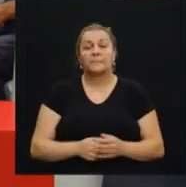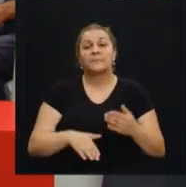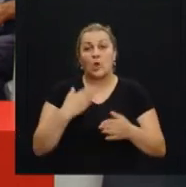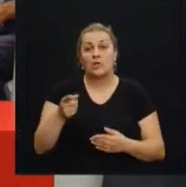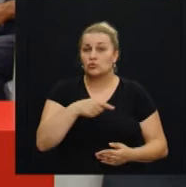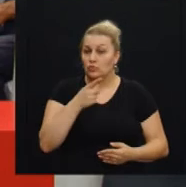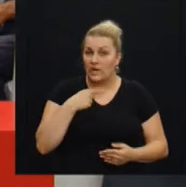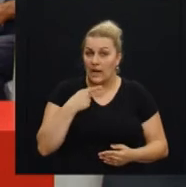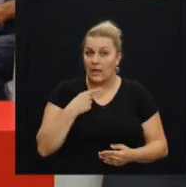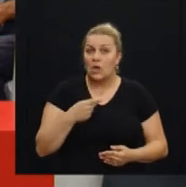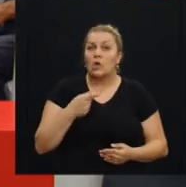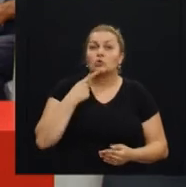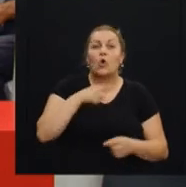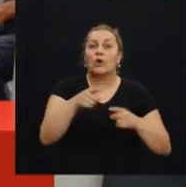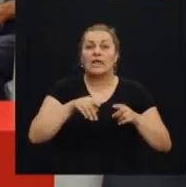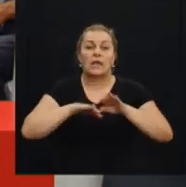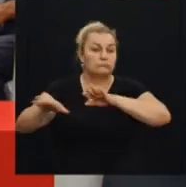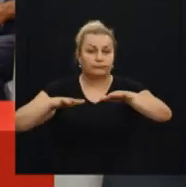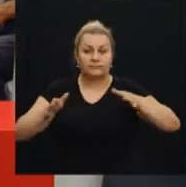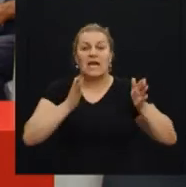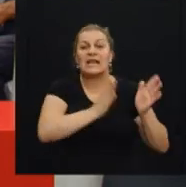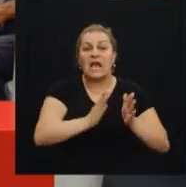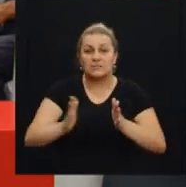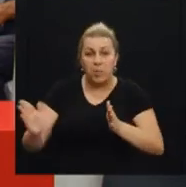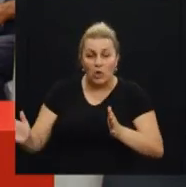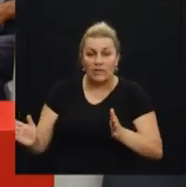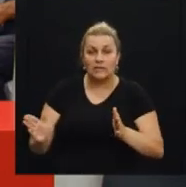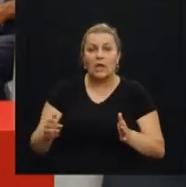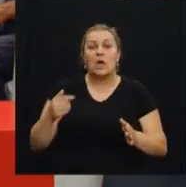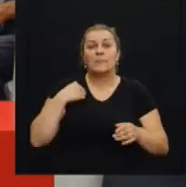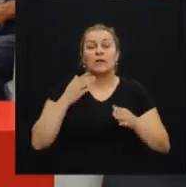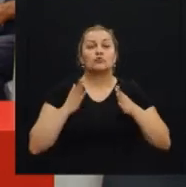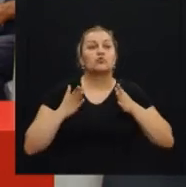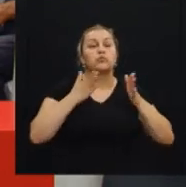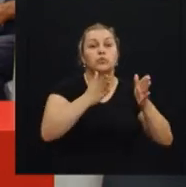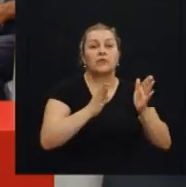rekli, kazali ko ide, di, rasporedo. Ono, mene su odredili za Mokošicu